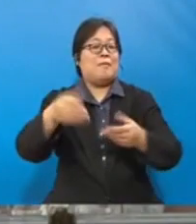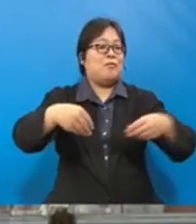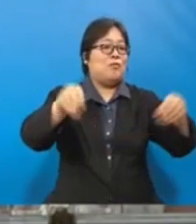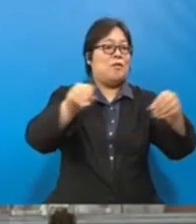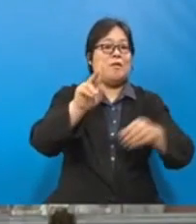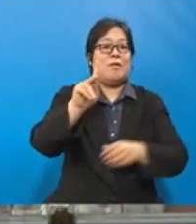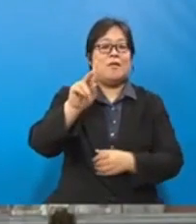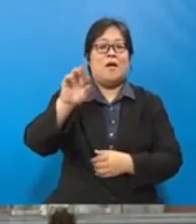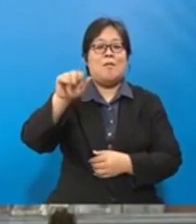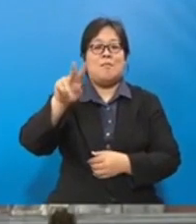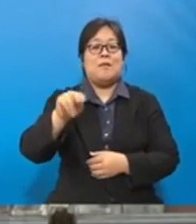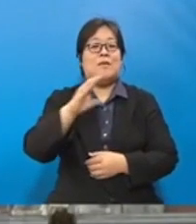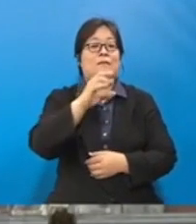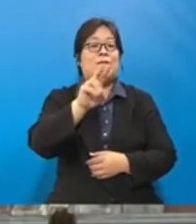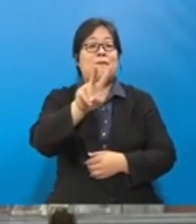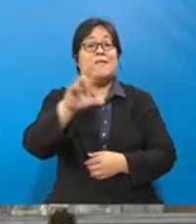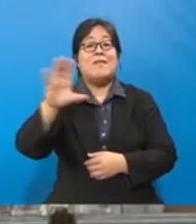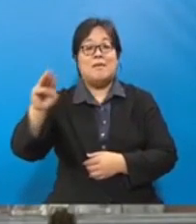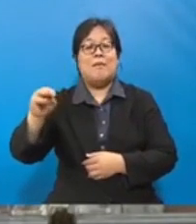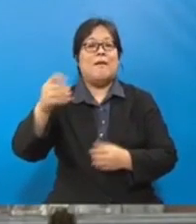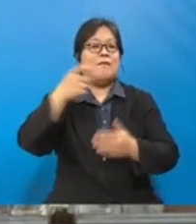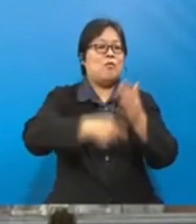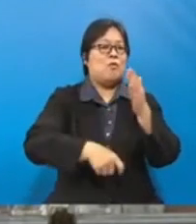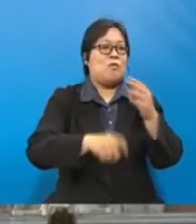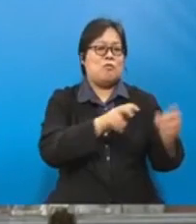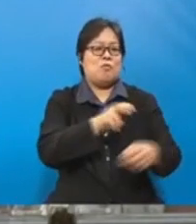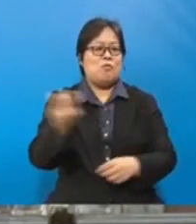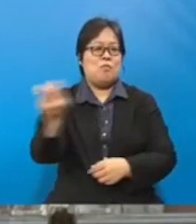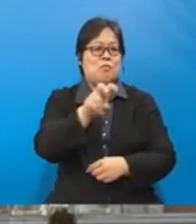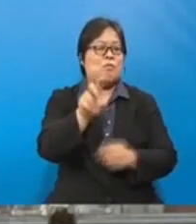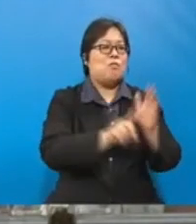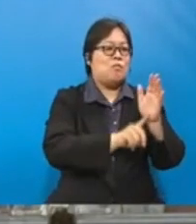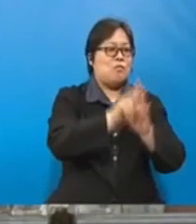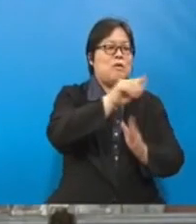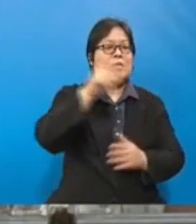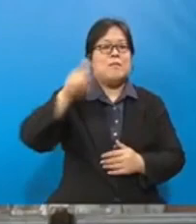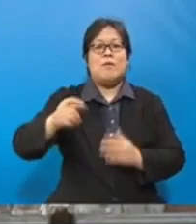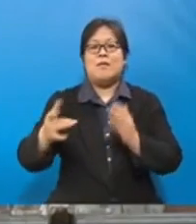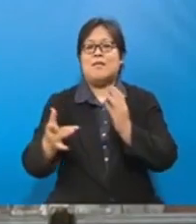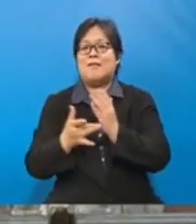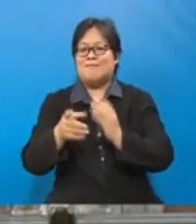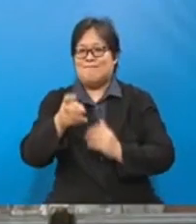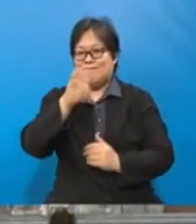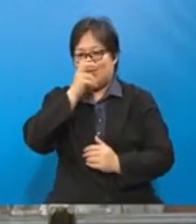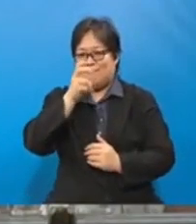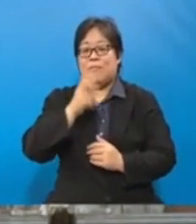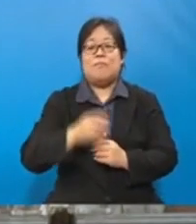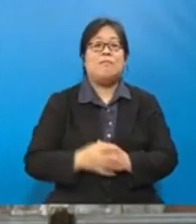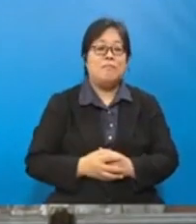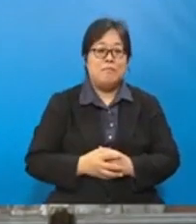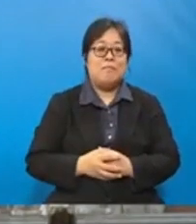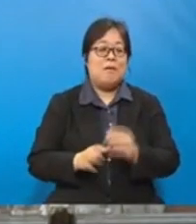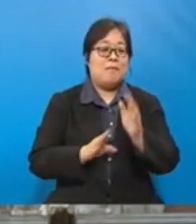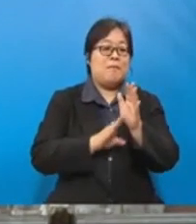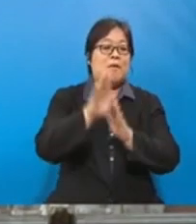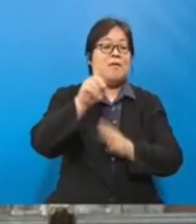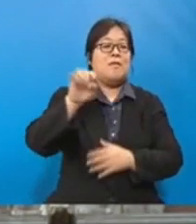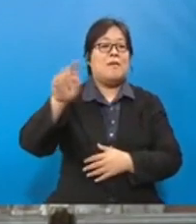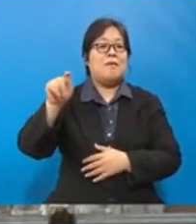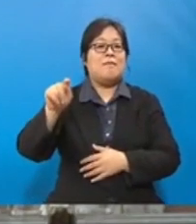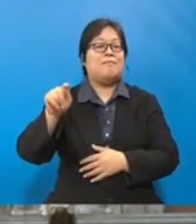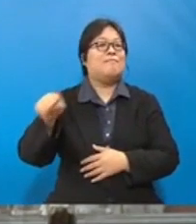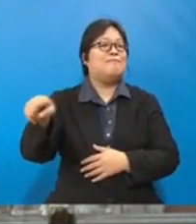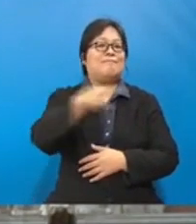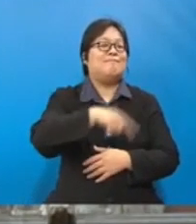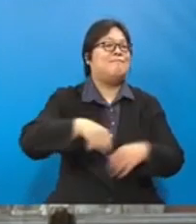karbon secara sukarela yang mempunyai kos transaksi yang tinggi dan kepulauan teknik yang lebih ketat dan hal ini pembangunan desa akan